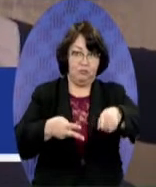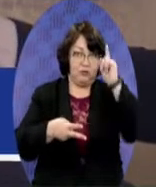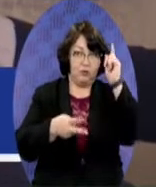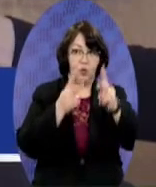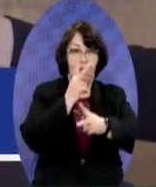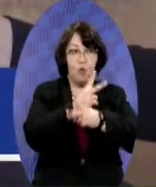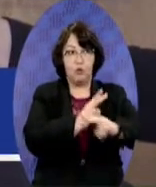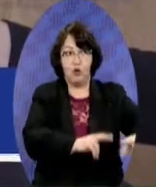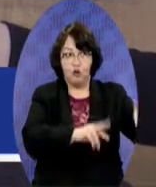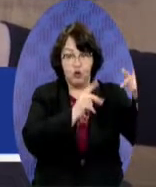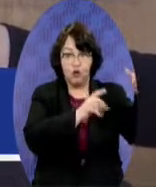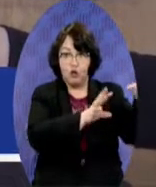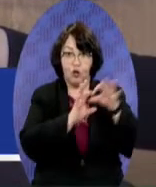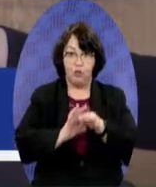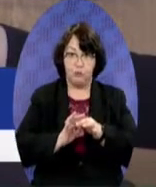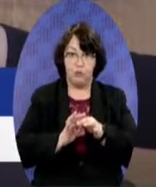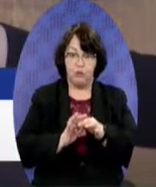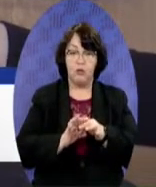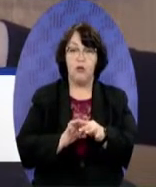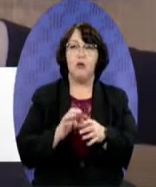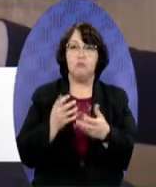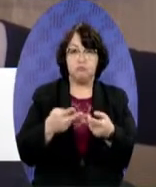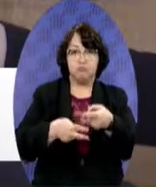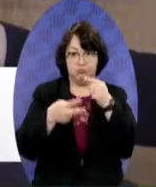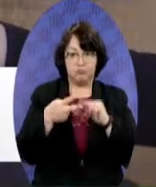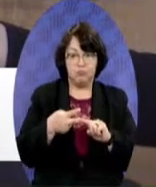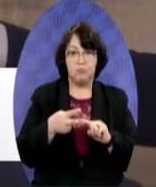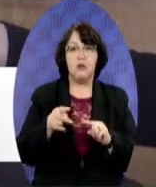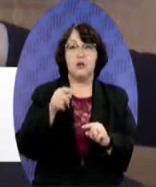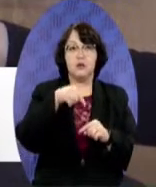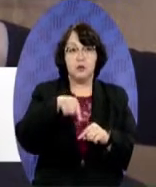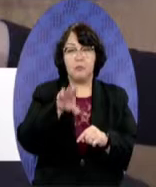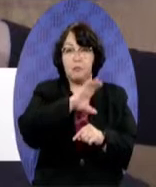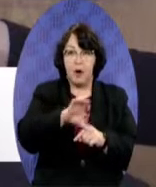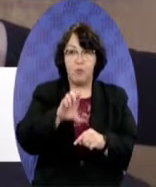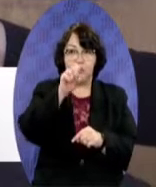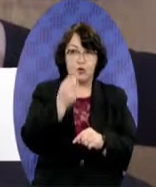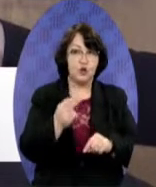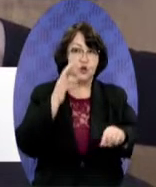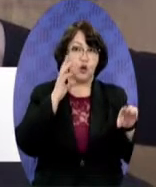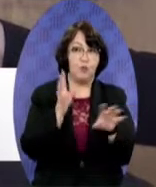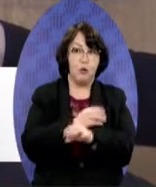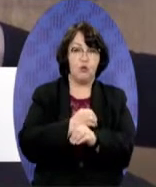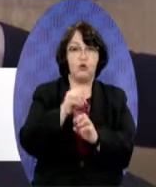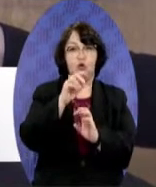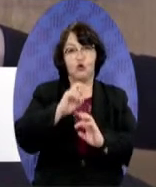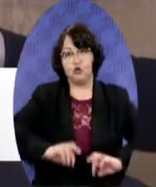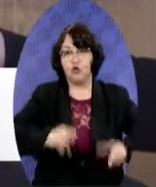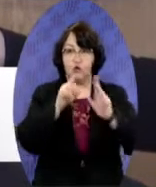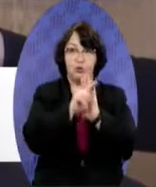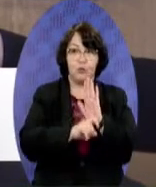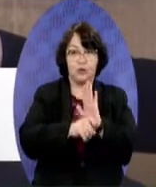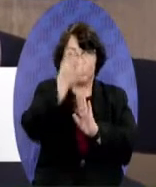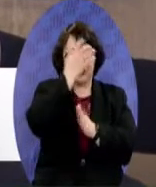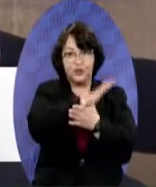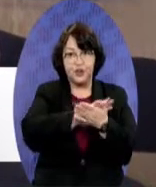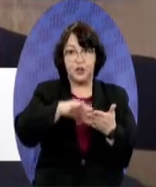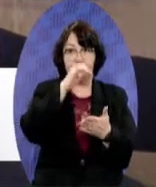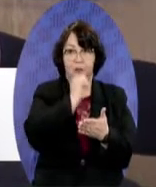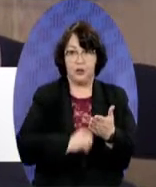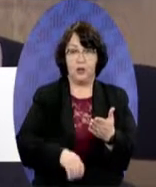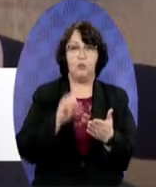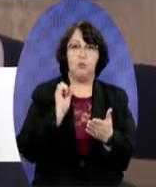өөрчлөлт орох юм бол хоёр төвөл тухайн байгууллагын бүтц стратеги зохион байгуулалтын өөрчлөлтийн хөтөлбөр засгийн газраас шинээр батлагдах